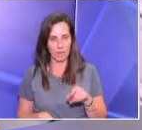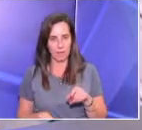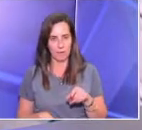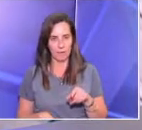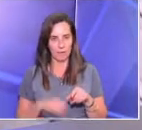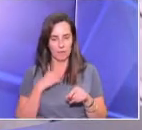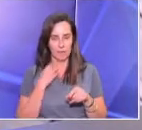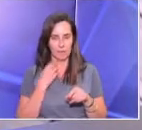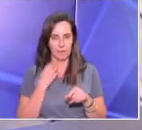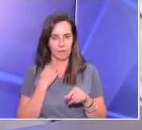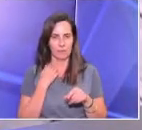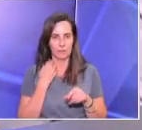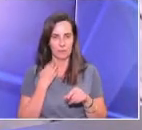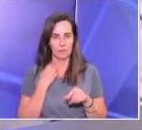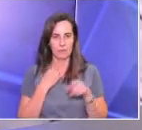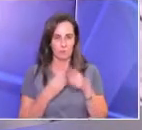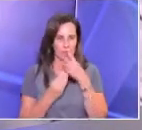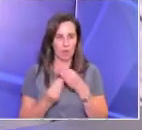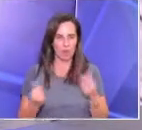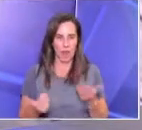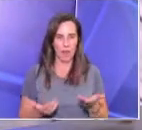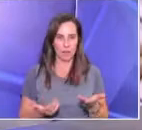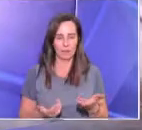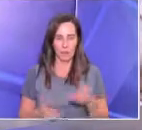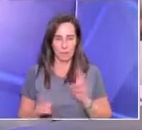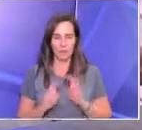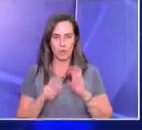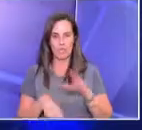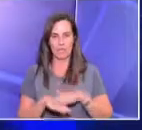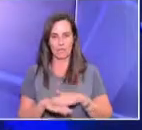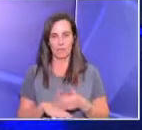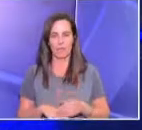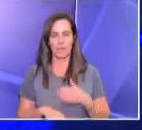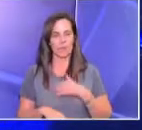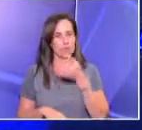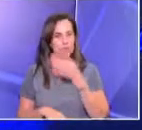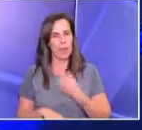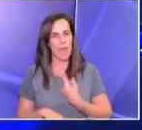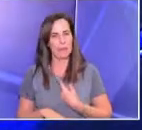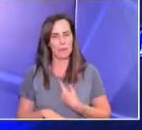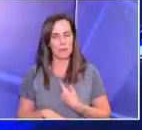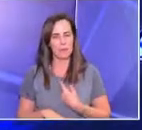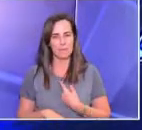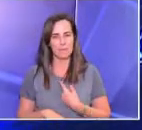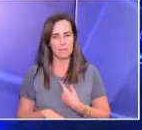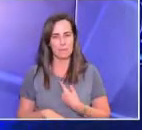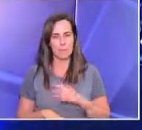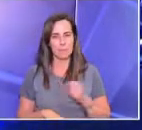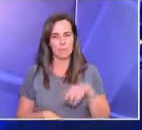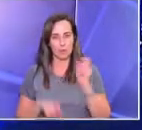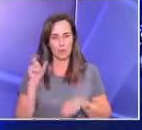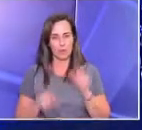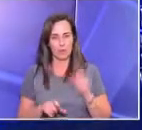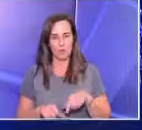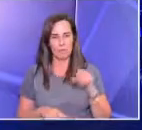עצמו, שהוא נחשד וקיבל כן, בעצם... כן, בכניסתו כן. לתפקיד הוא... עכשיו, אני שואל את עצמי, האם תושבי